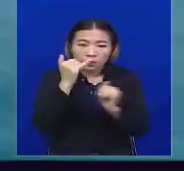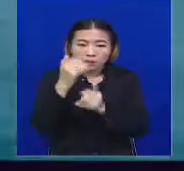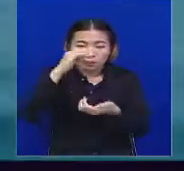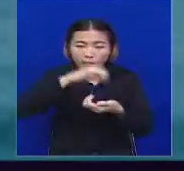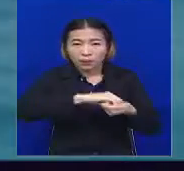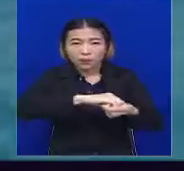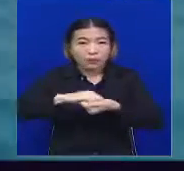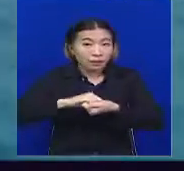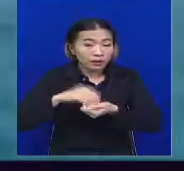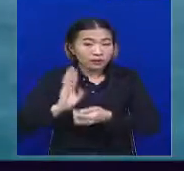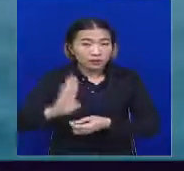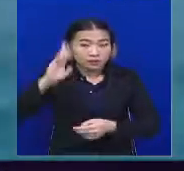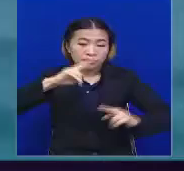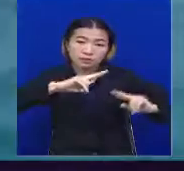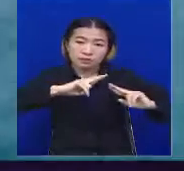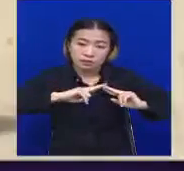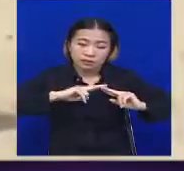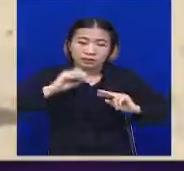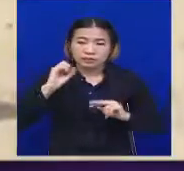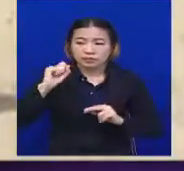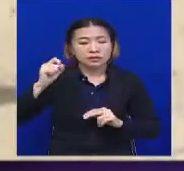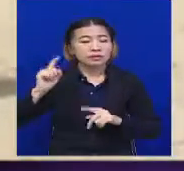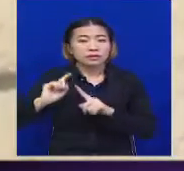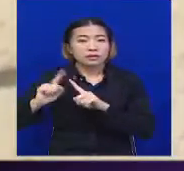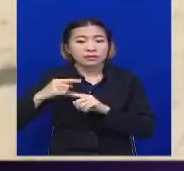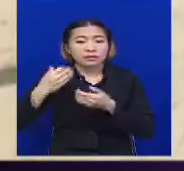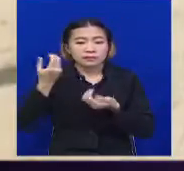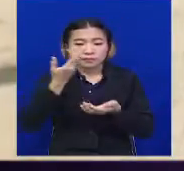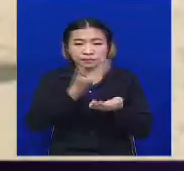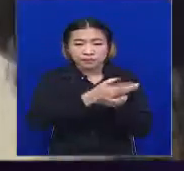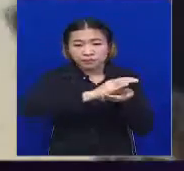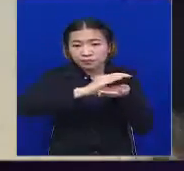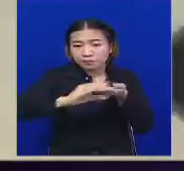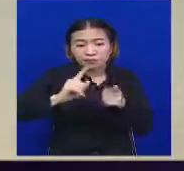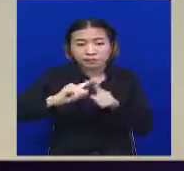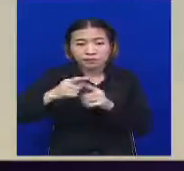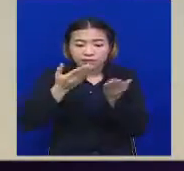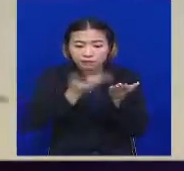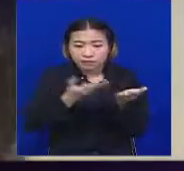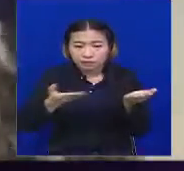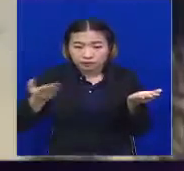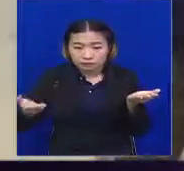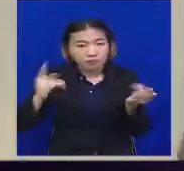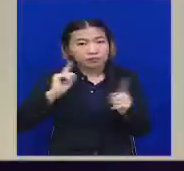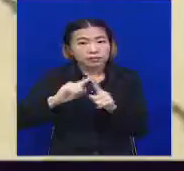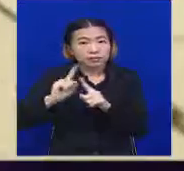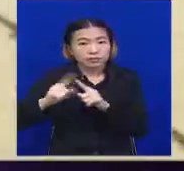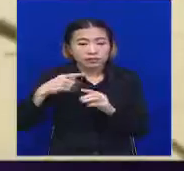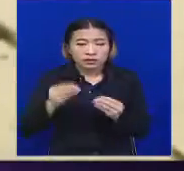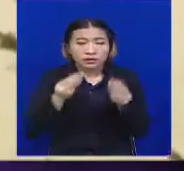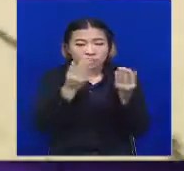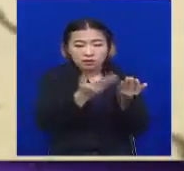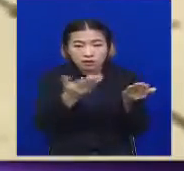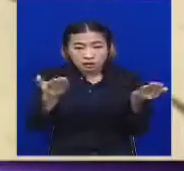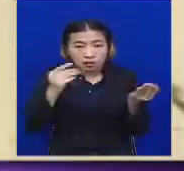ากภาคเอกชนเช่นบริษัทสิงห์เอสเตทที่ร่วมส่งมอบทุนบริการให้เรือจอดโดยไม่ทอดสมอเรือและมอบเรือตรวจ